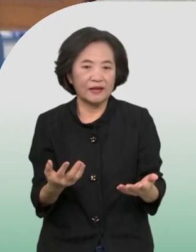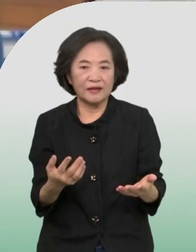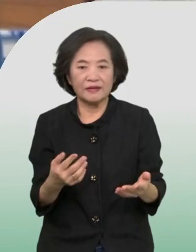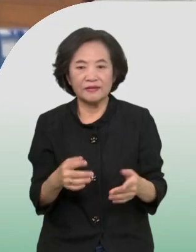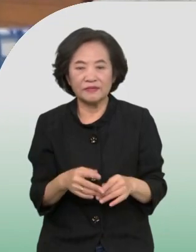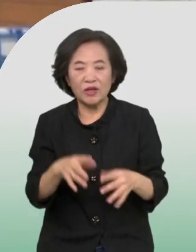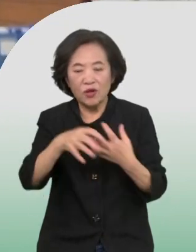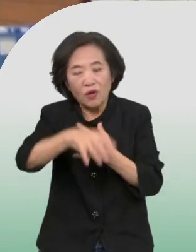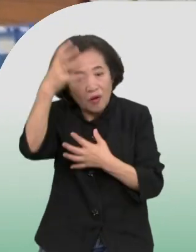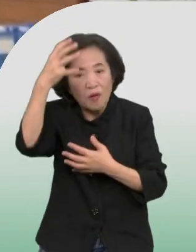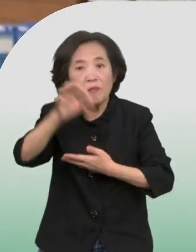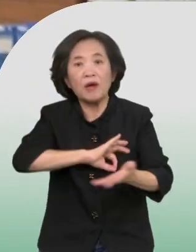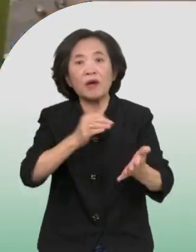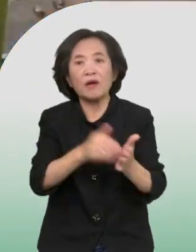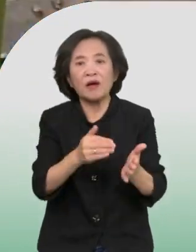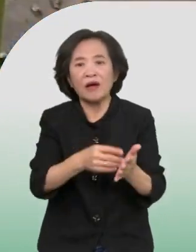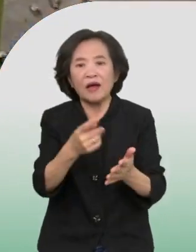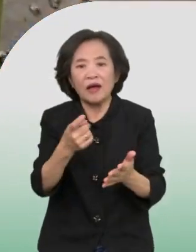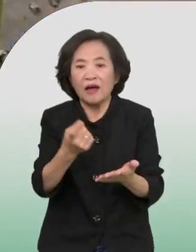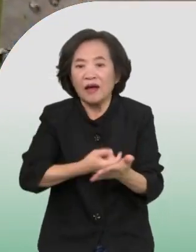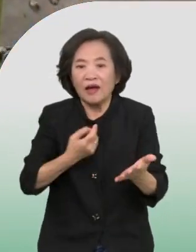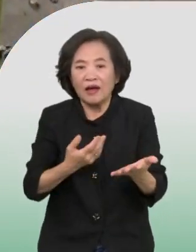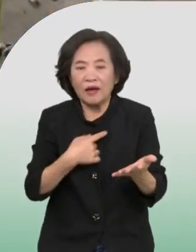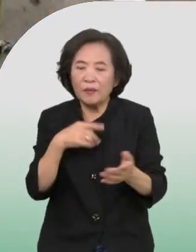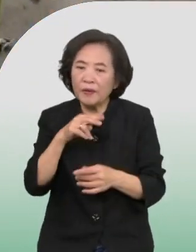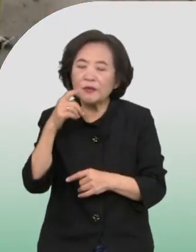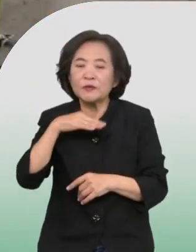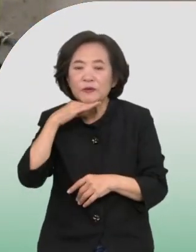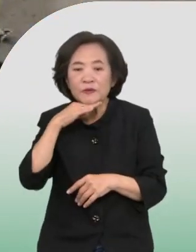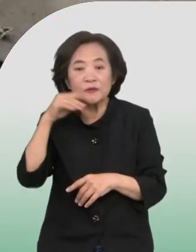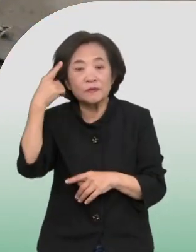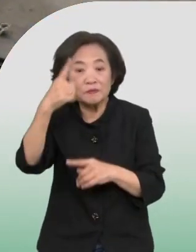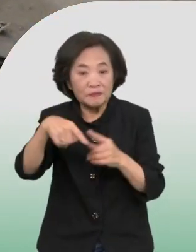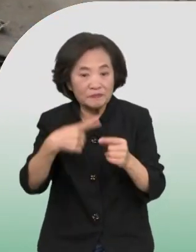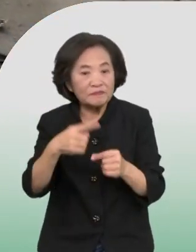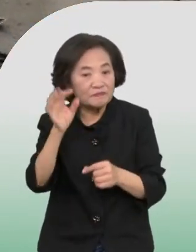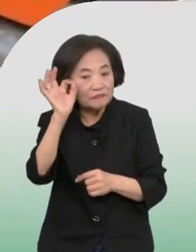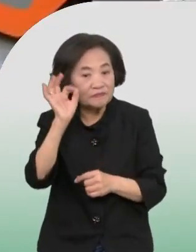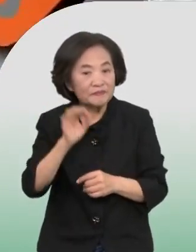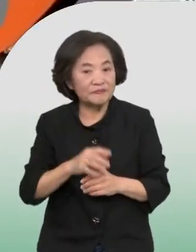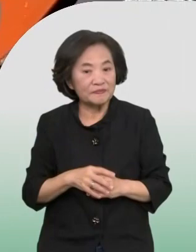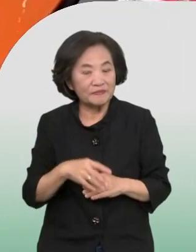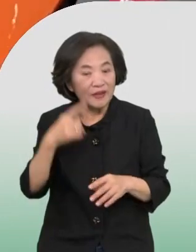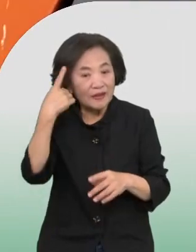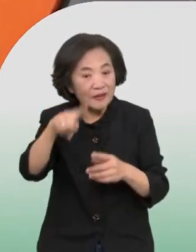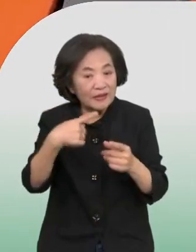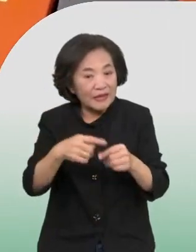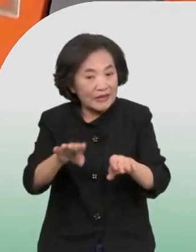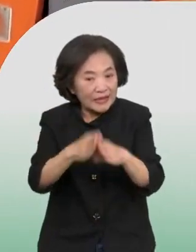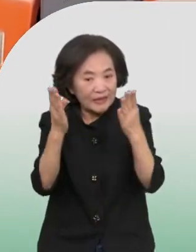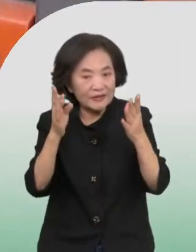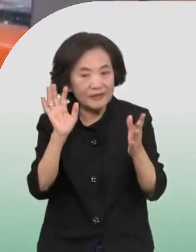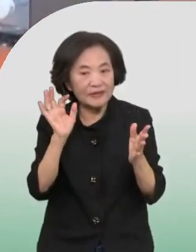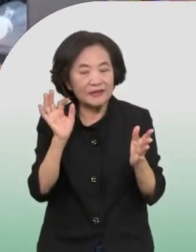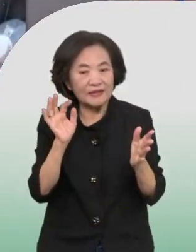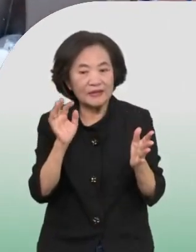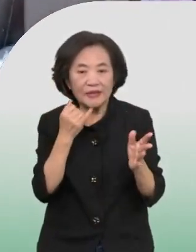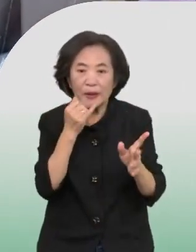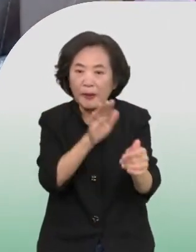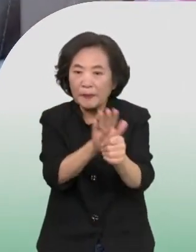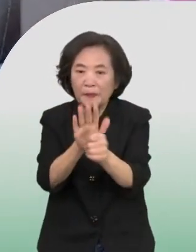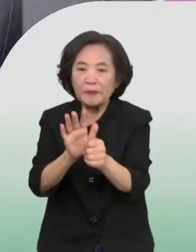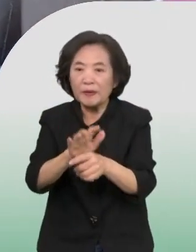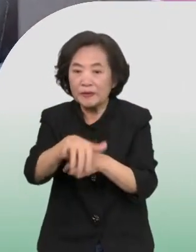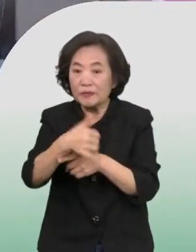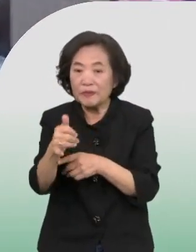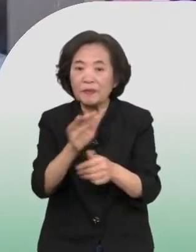有点就会做下卖贴的啦吼。安尼看慢烟啦吼，伊好的开始吼，咧帮助安